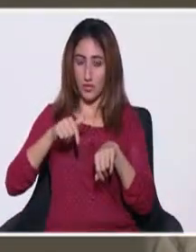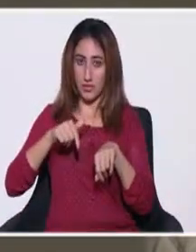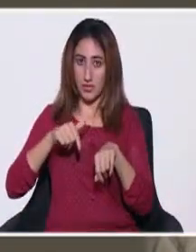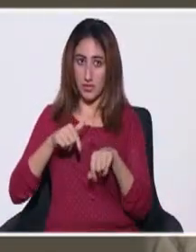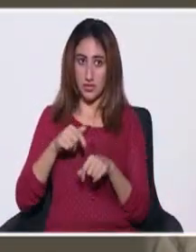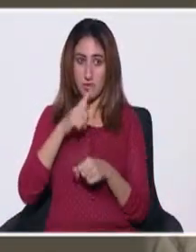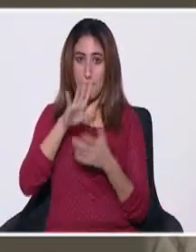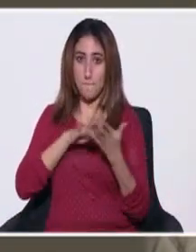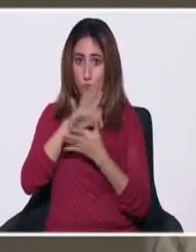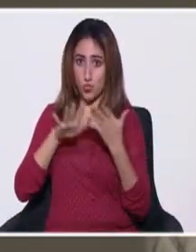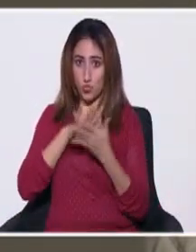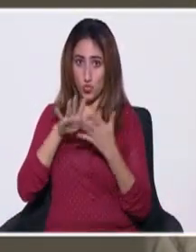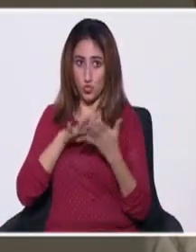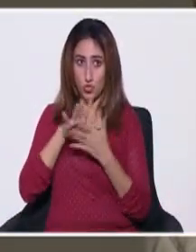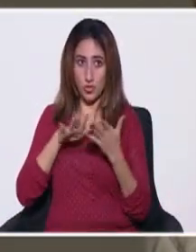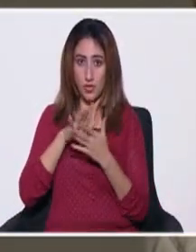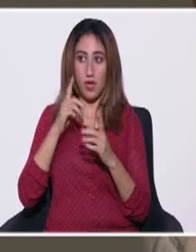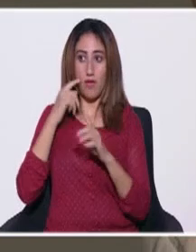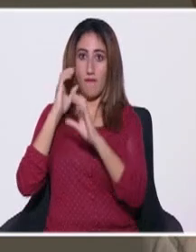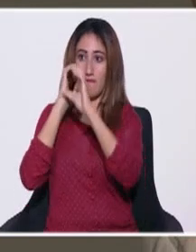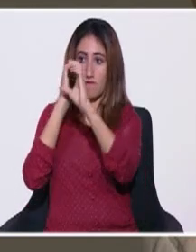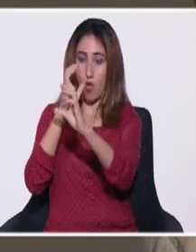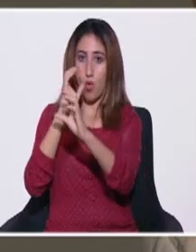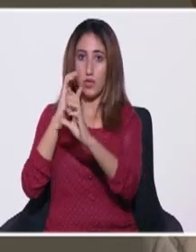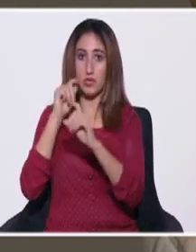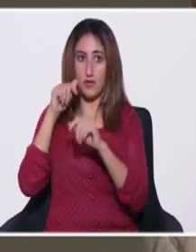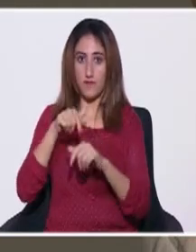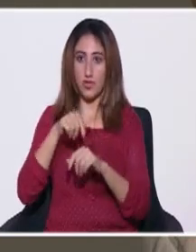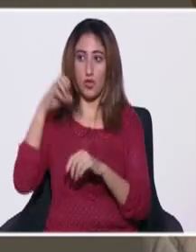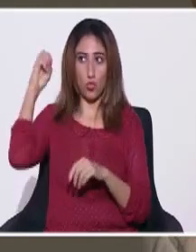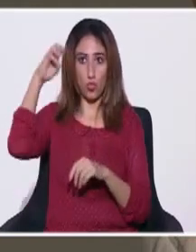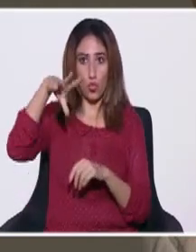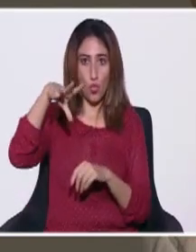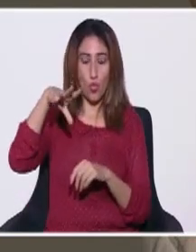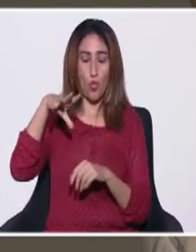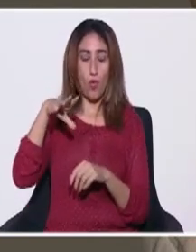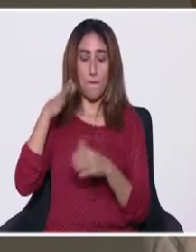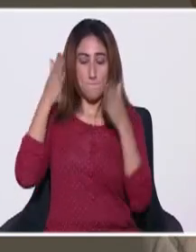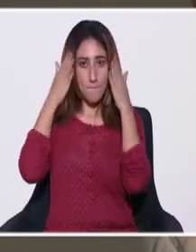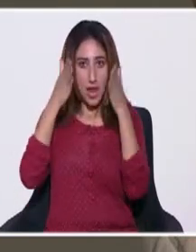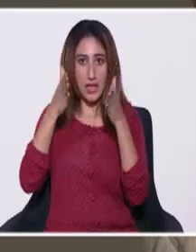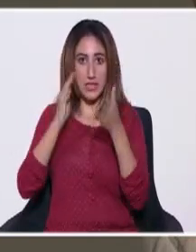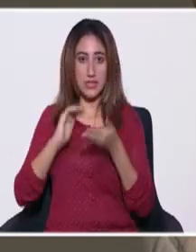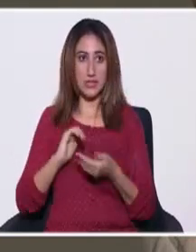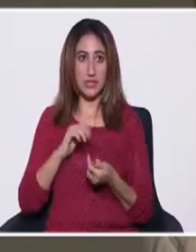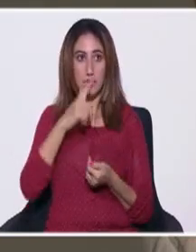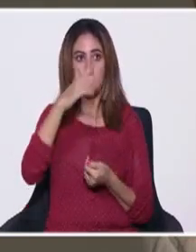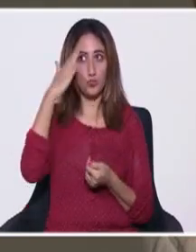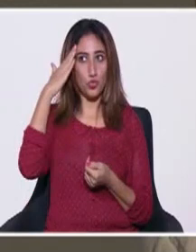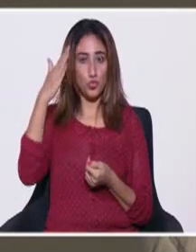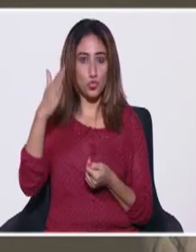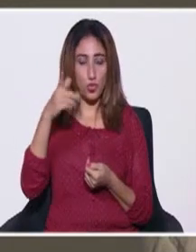هذه القضية عليها فوكس يعني عليها إضاءة واضحة جدا جدا. وأنا بشكر من